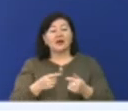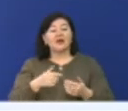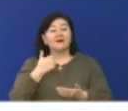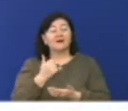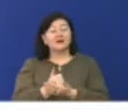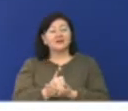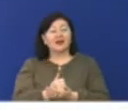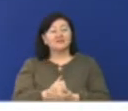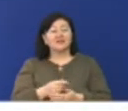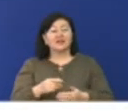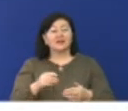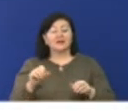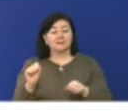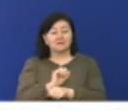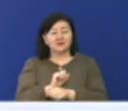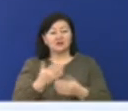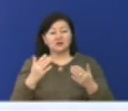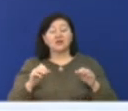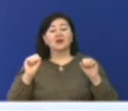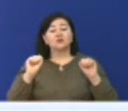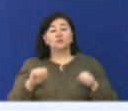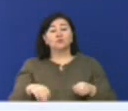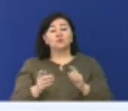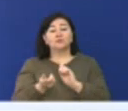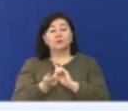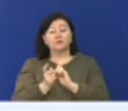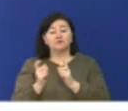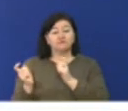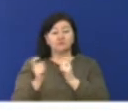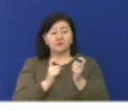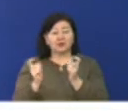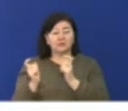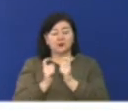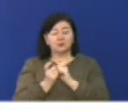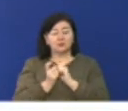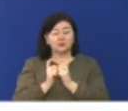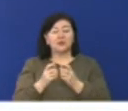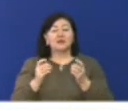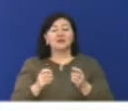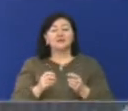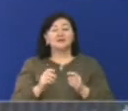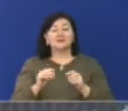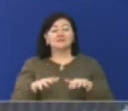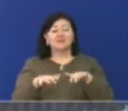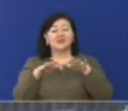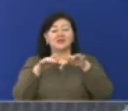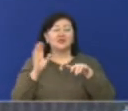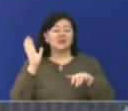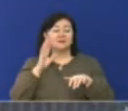которая будет бороться с возможными чрезвычайными ситуациями. В его состав входят сотрудники городского управления